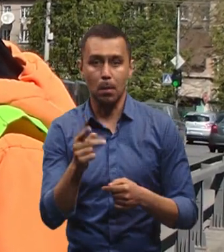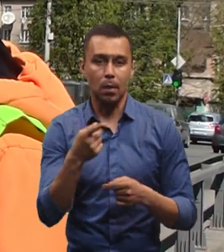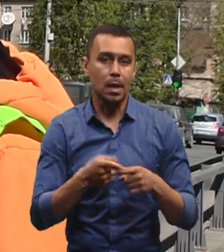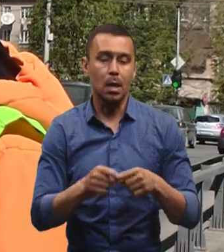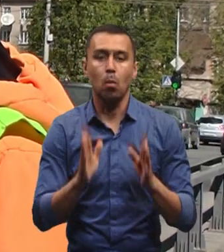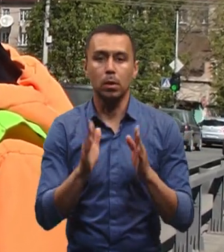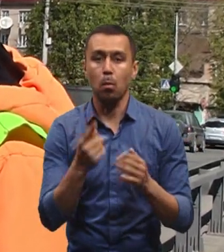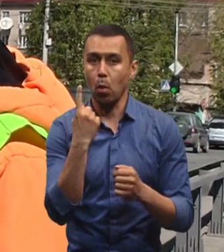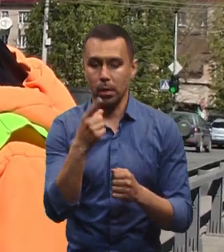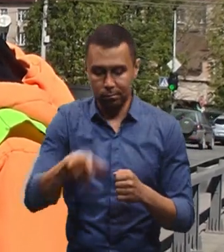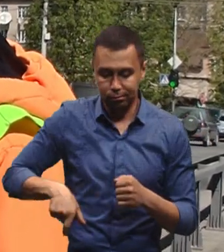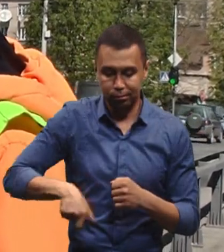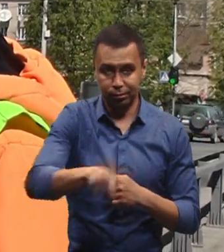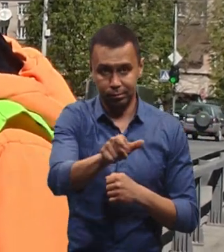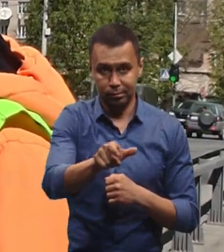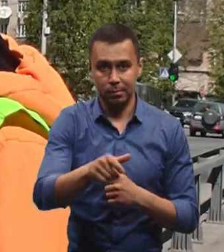буде по одній полосі.